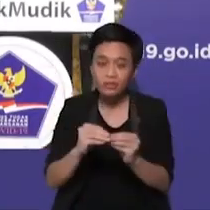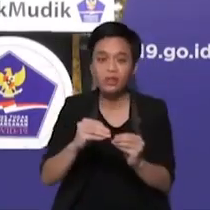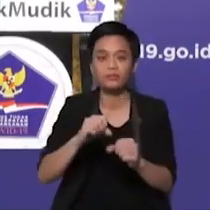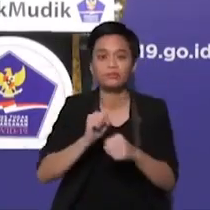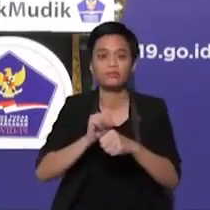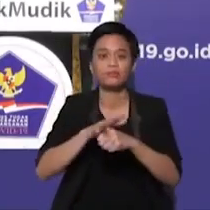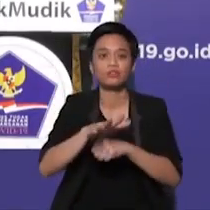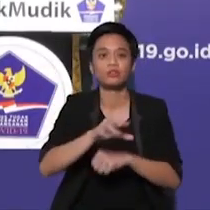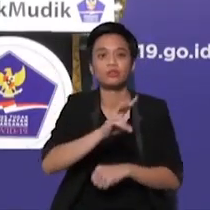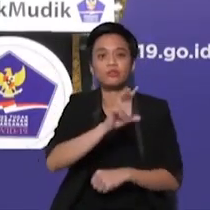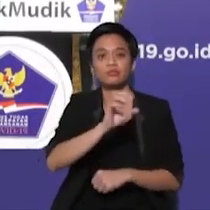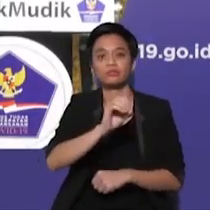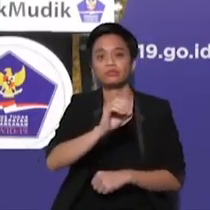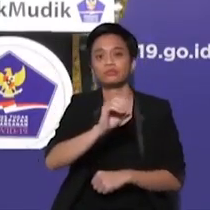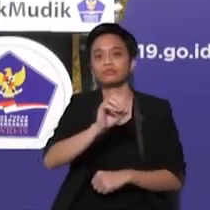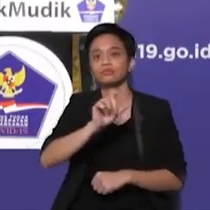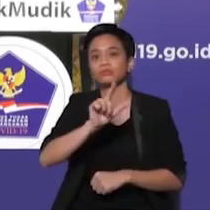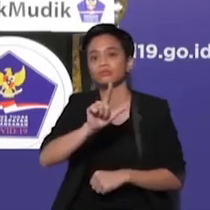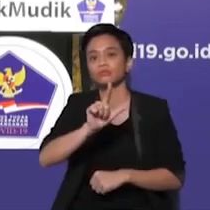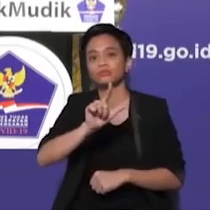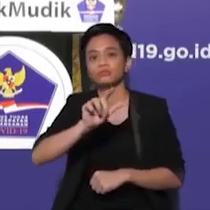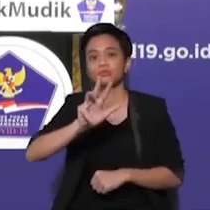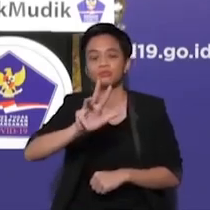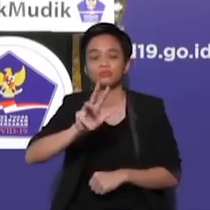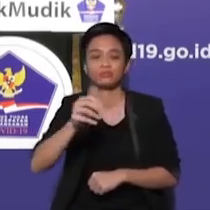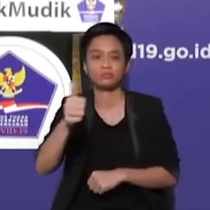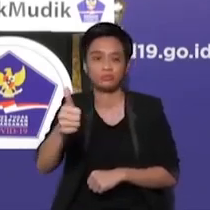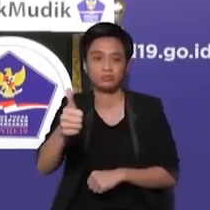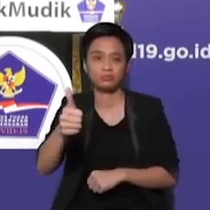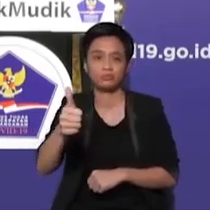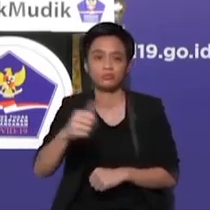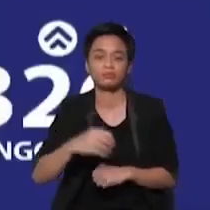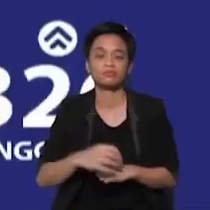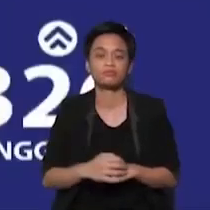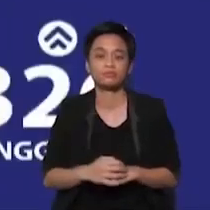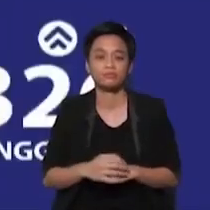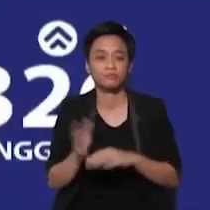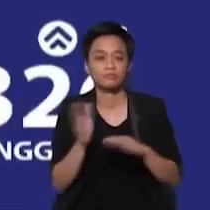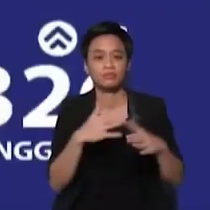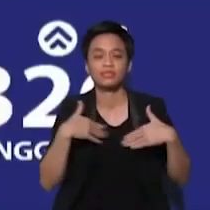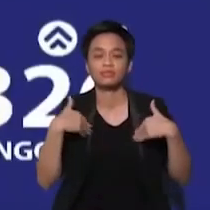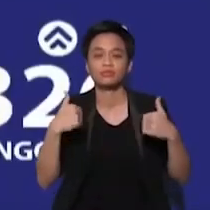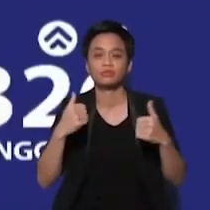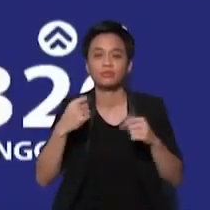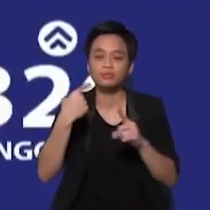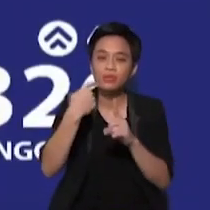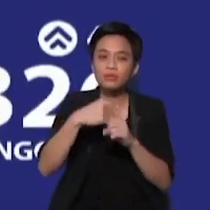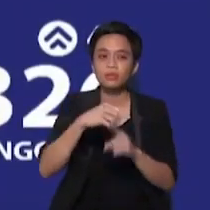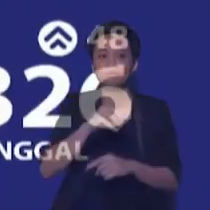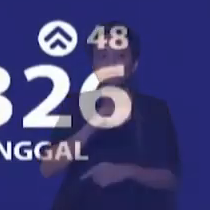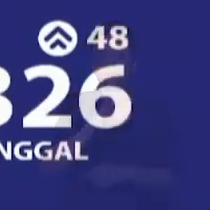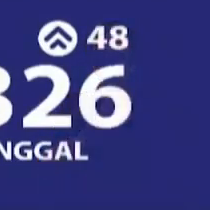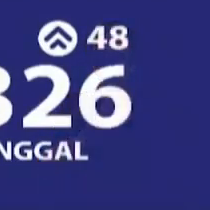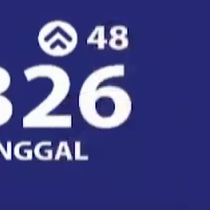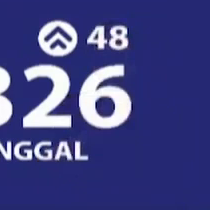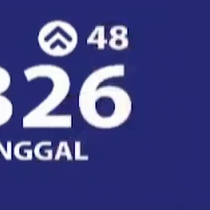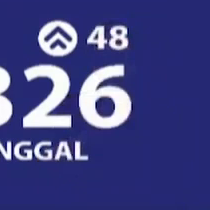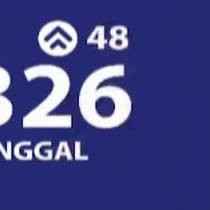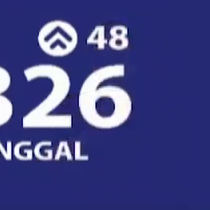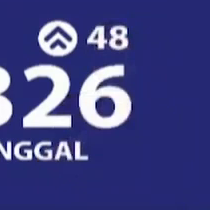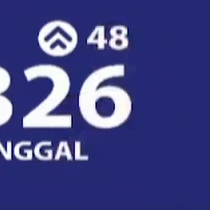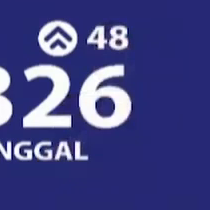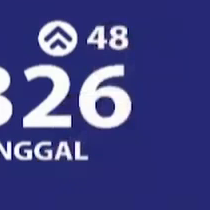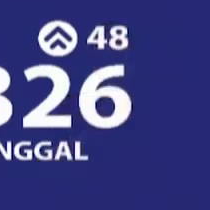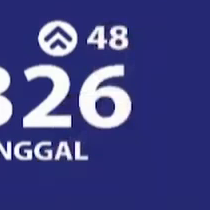menjadi 20798 kasus sembuh meningkat 219 orang